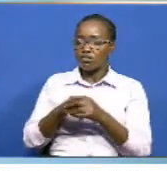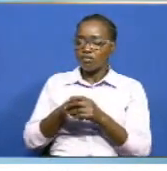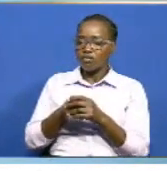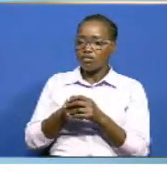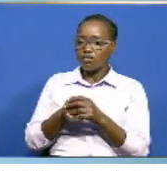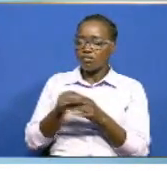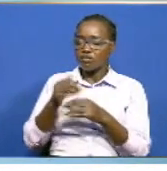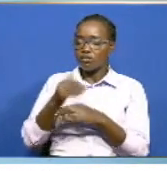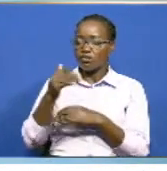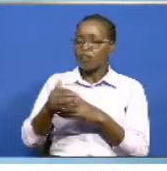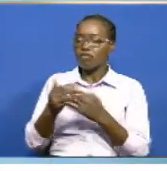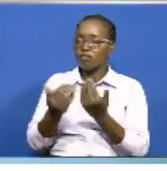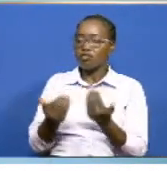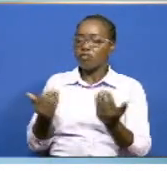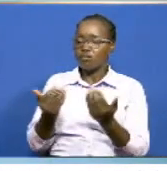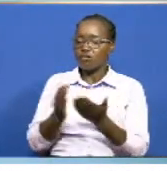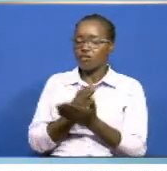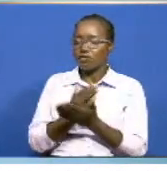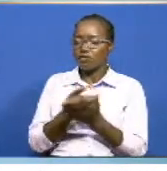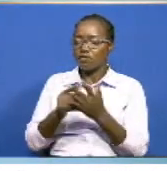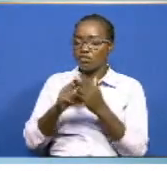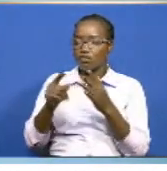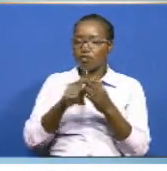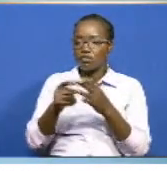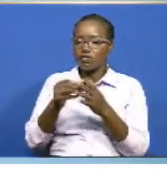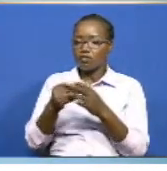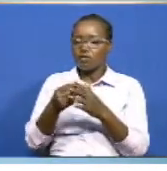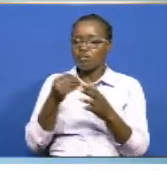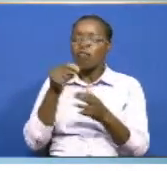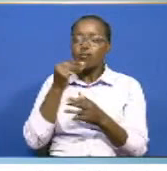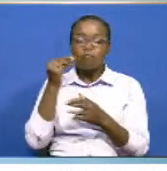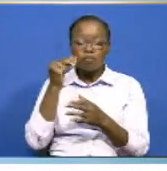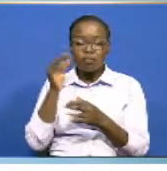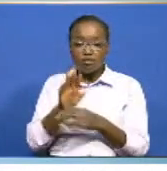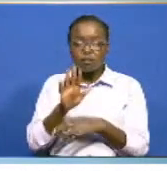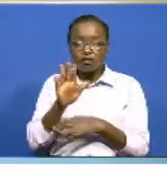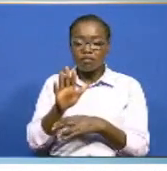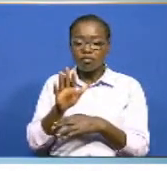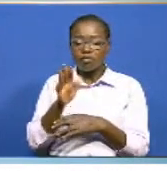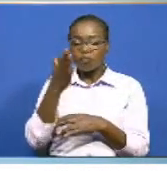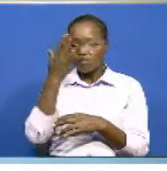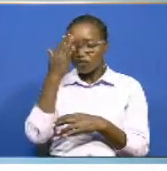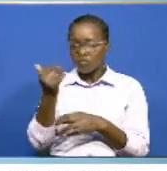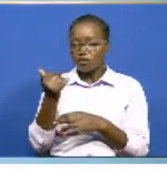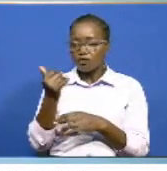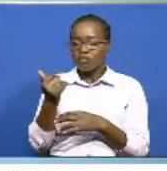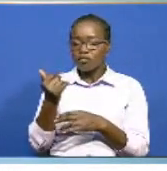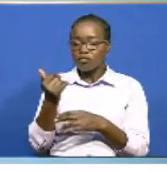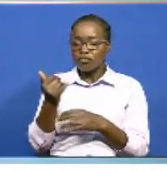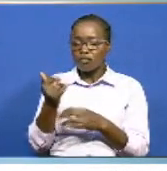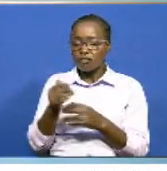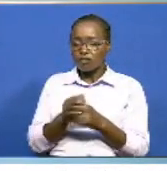ya watoto kadhaa kutoweka kutoka makwao kwa sababu ya labda kuongeleshwa na watu ambao